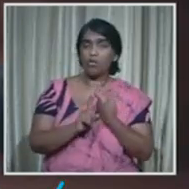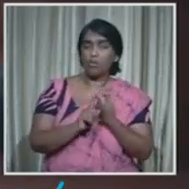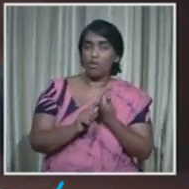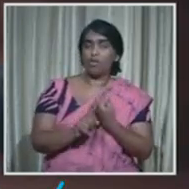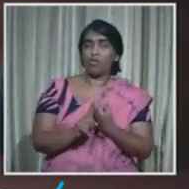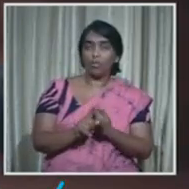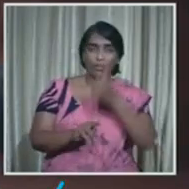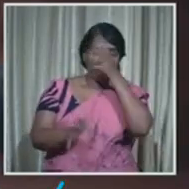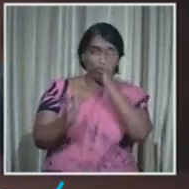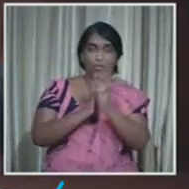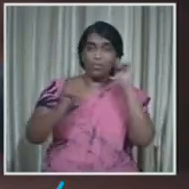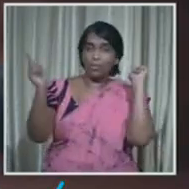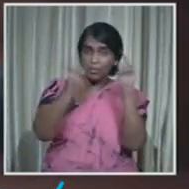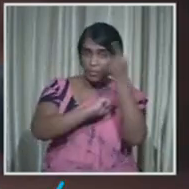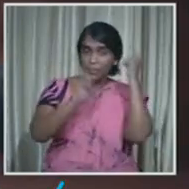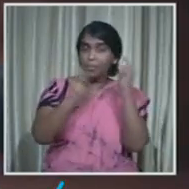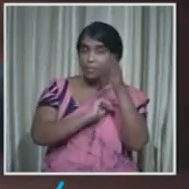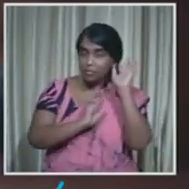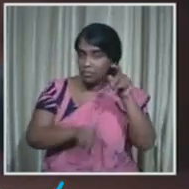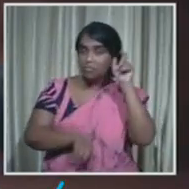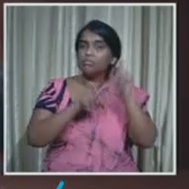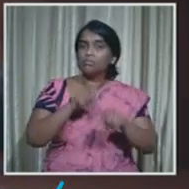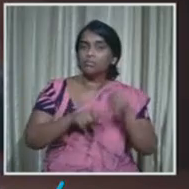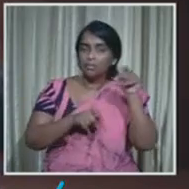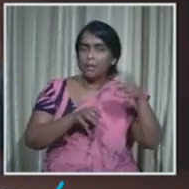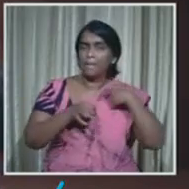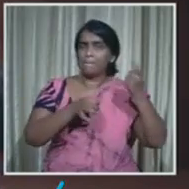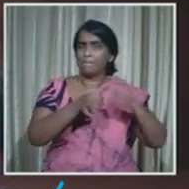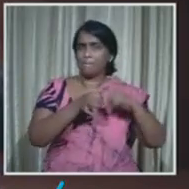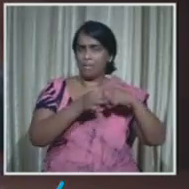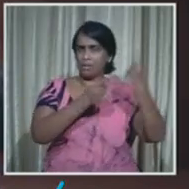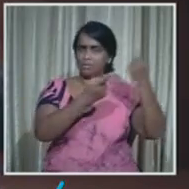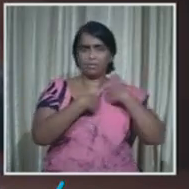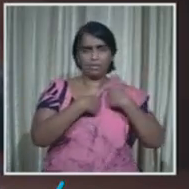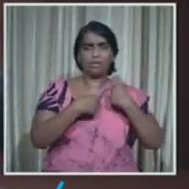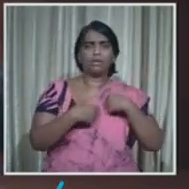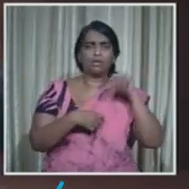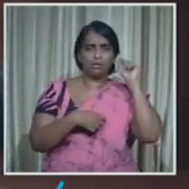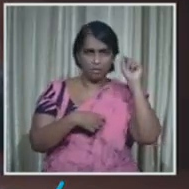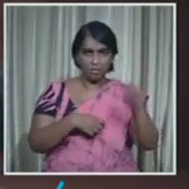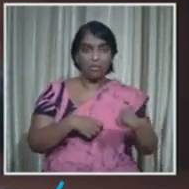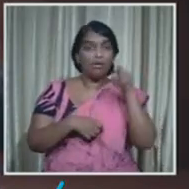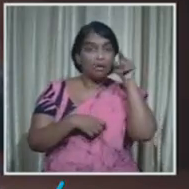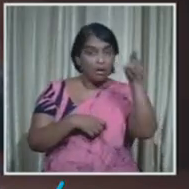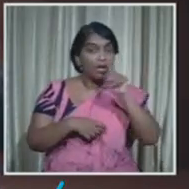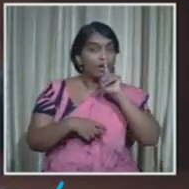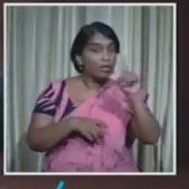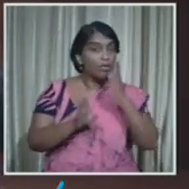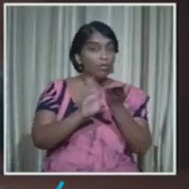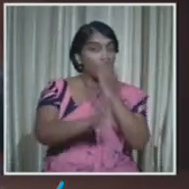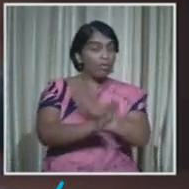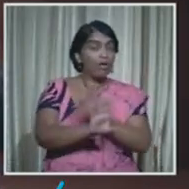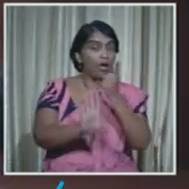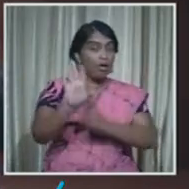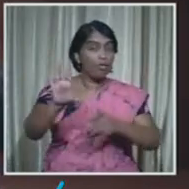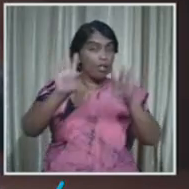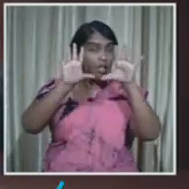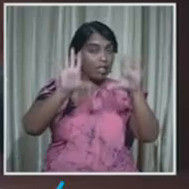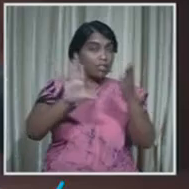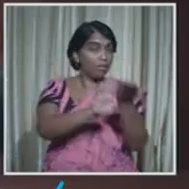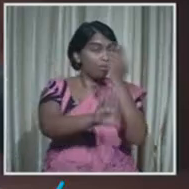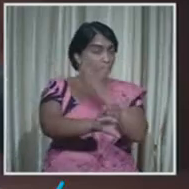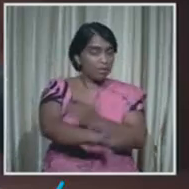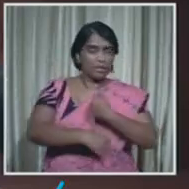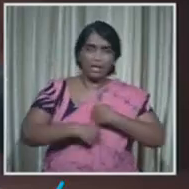හොරකම් කරලා පැනලා ගියපු අය පිළිබඳවත් ඔවුන් මගෙන් ප්‍රශ්න කරන මම කිව්වා ඕවා ඕගොල්ලෝ කියන්න කලින් අවුරුදු 10කට 15ක් ඉඳන් මම කියන දේවල්